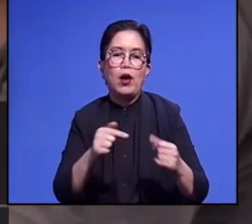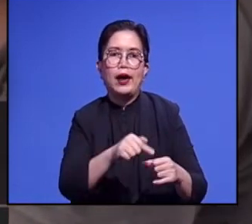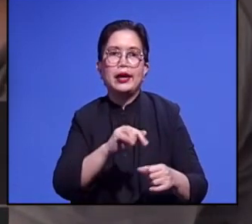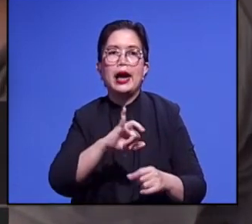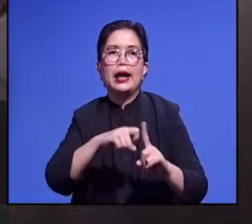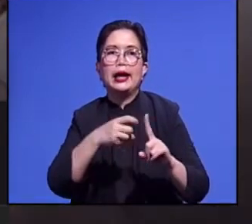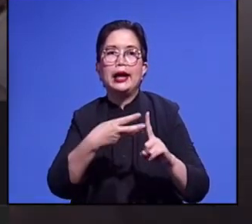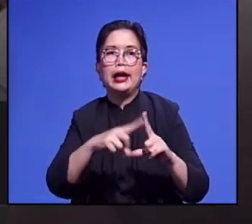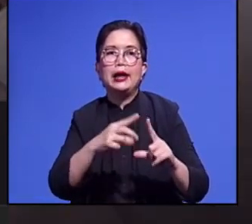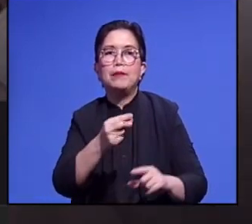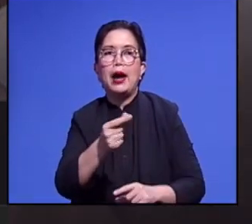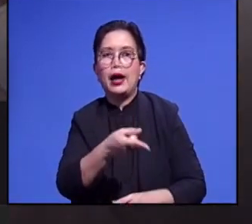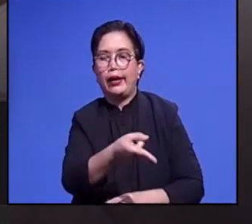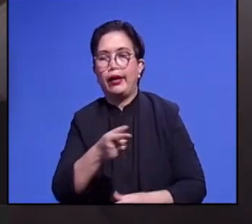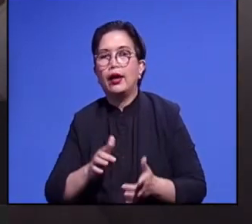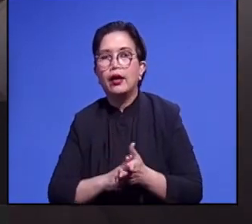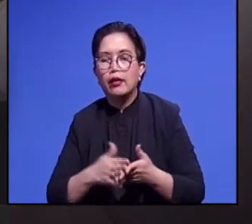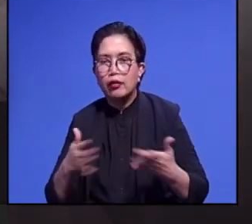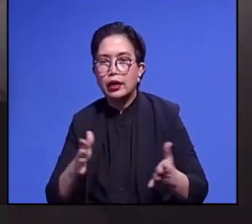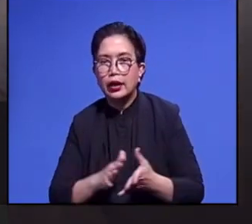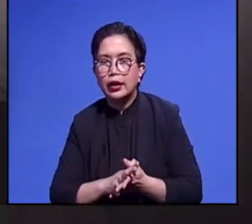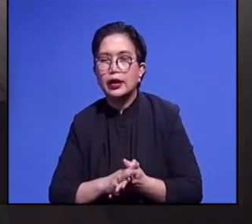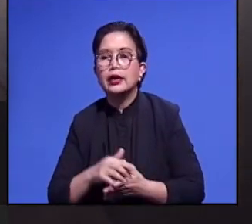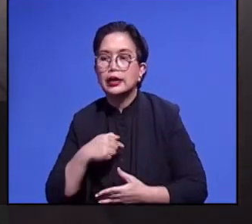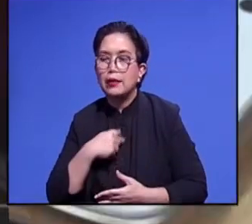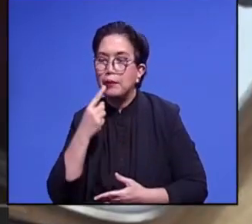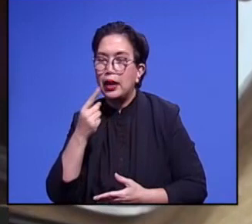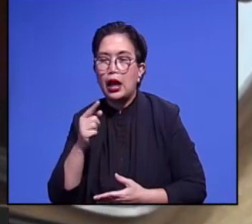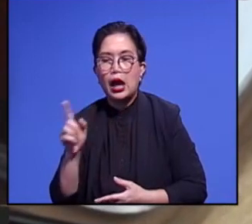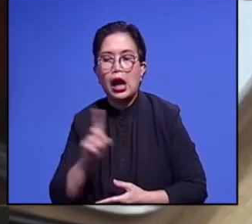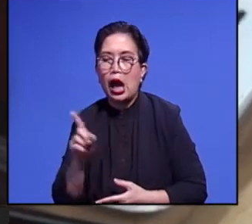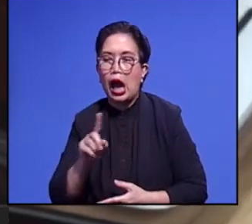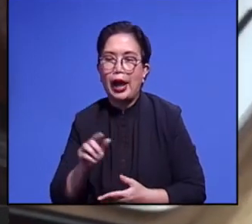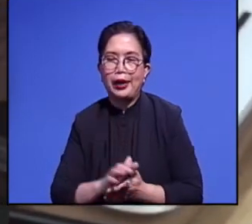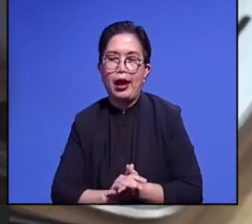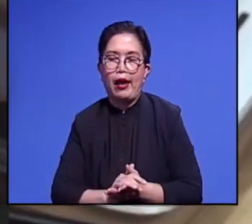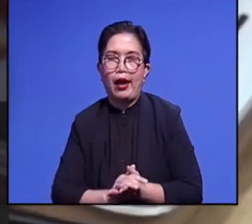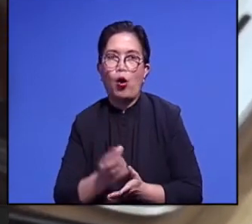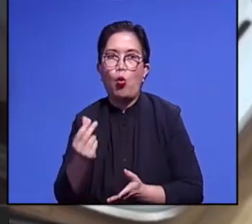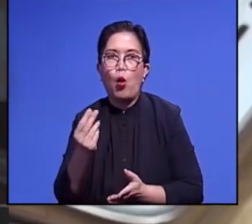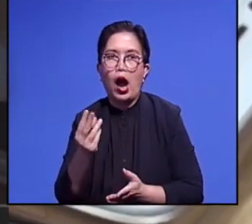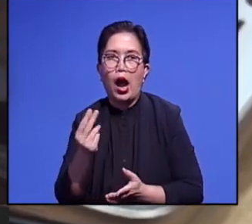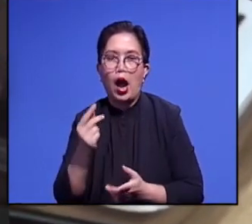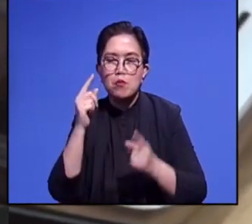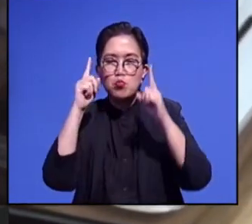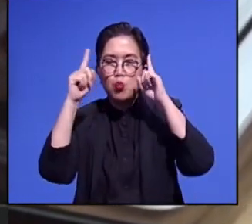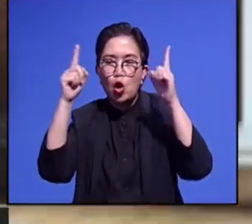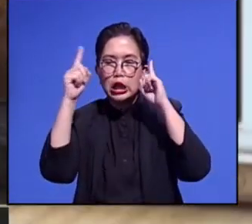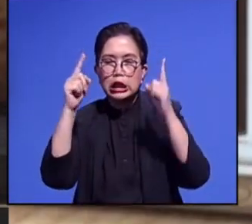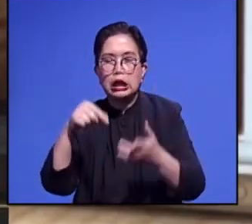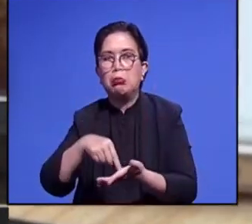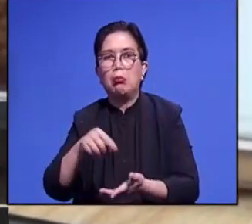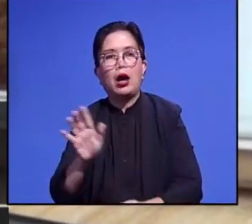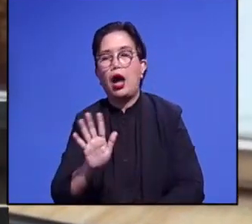juga akan meminta penjelasan sang pemilik mobil namun ia memastikan tidak ada unsur manifold itik dalam kasus ini